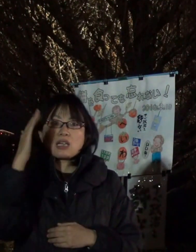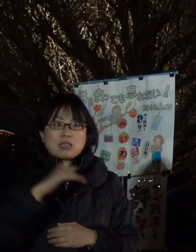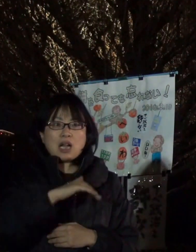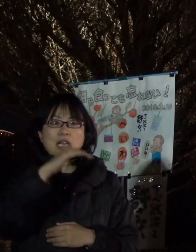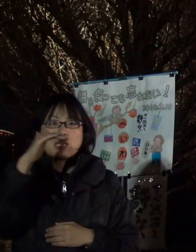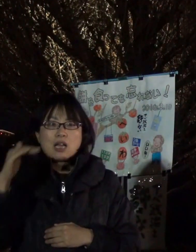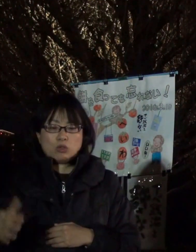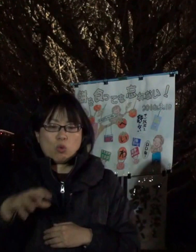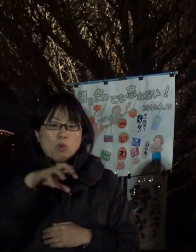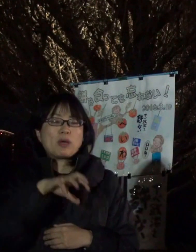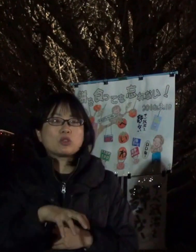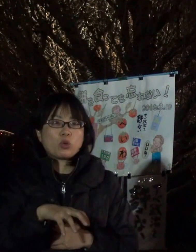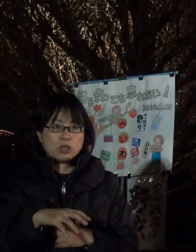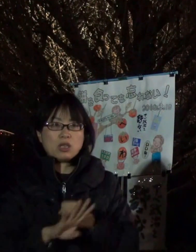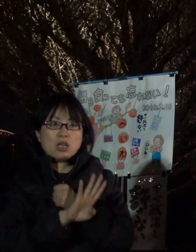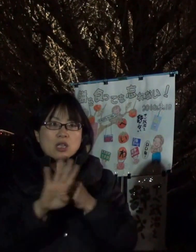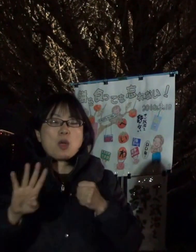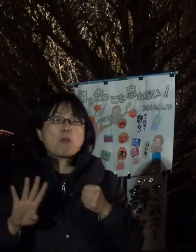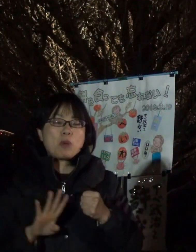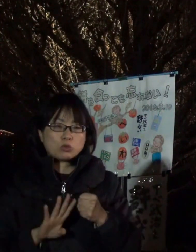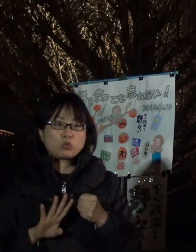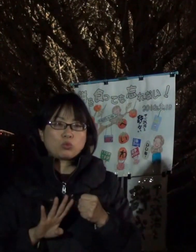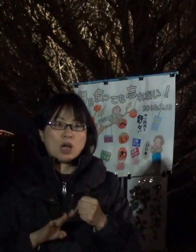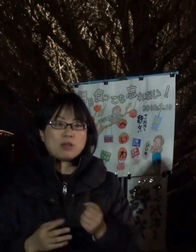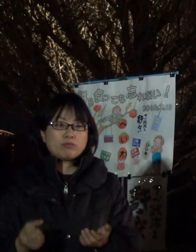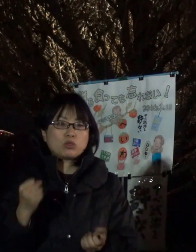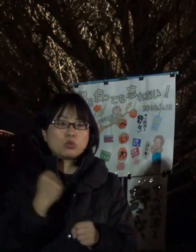ない。誠に結構な話ですね。